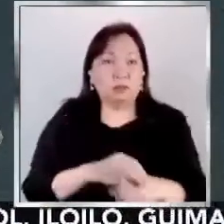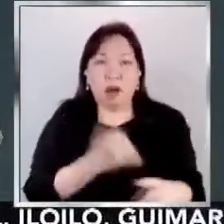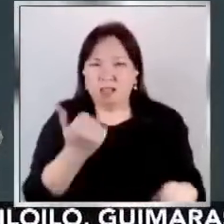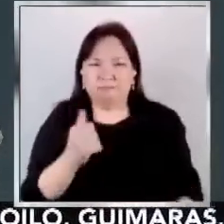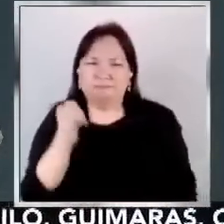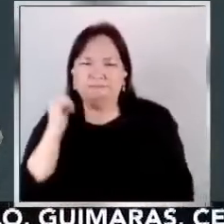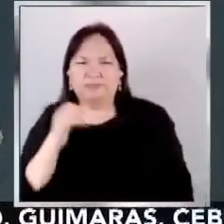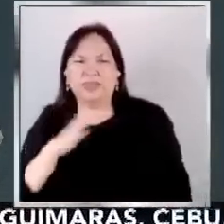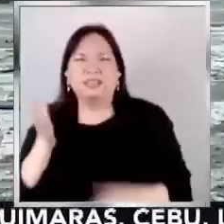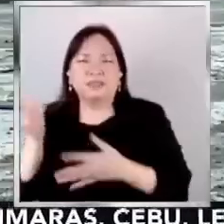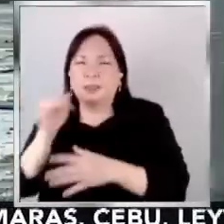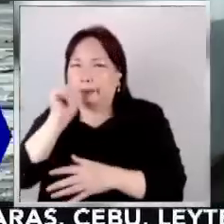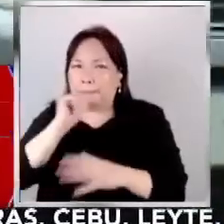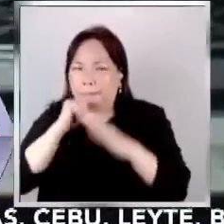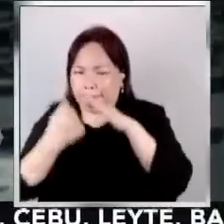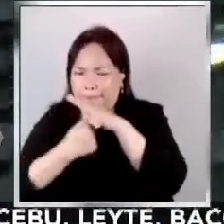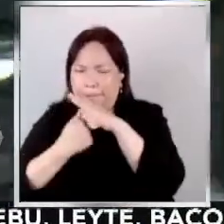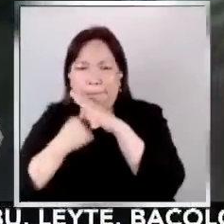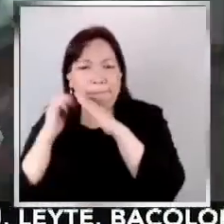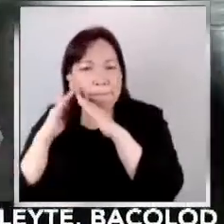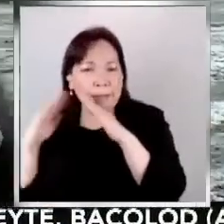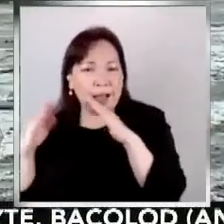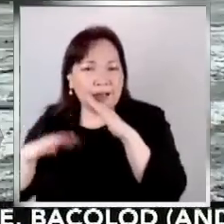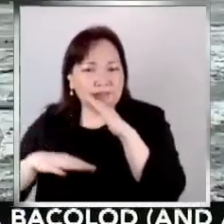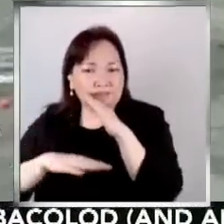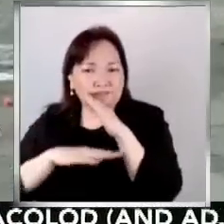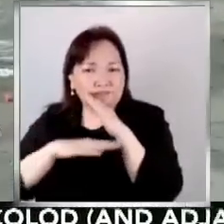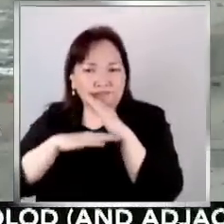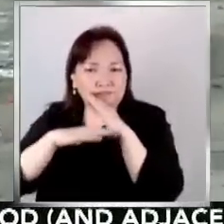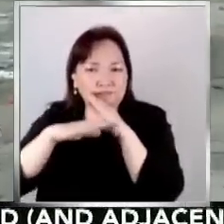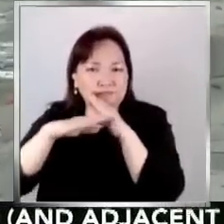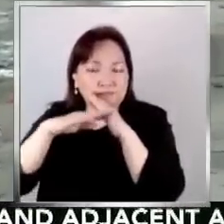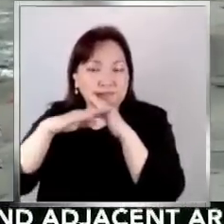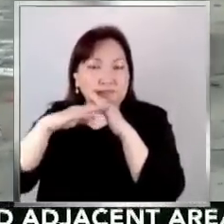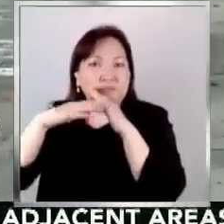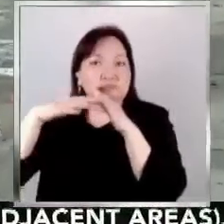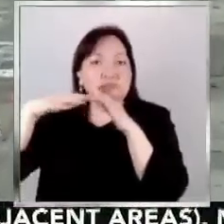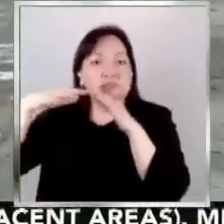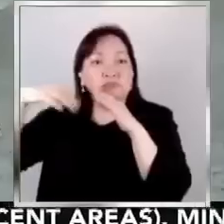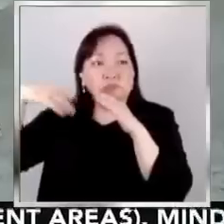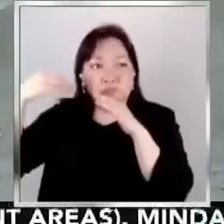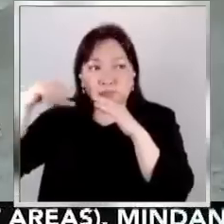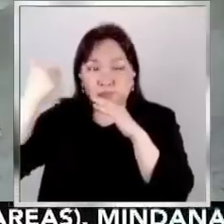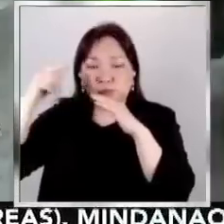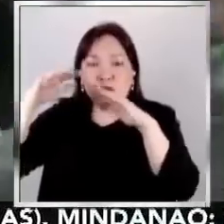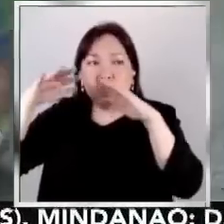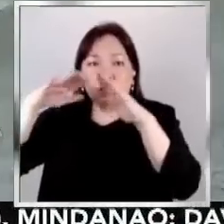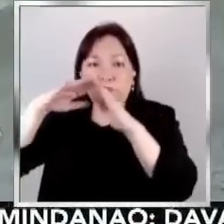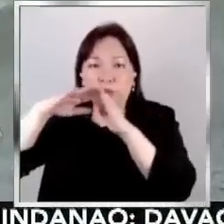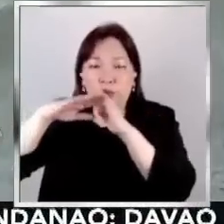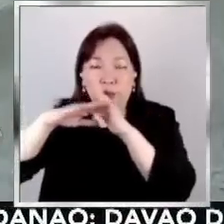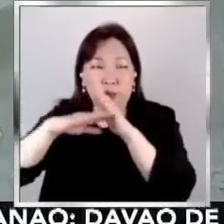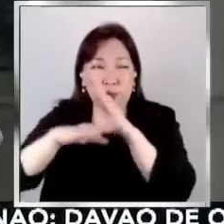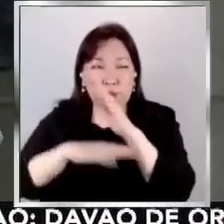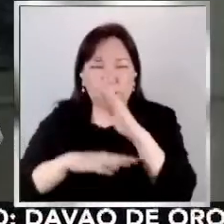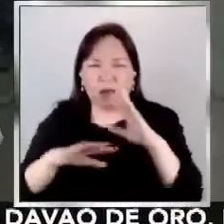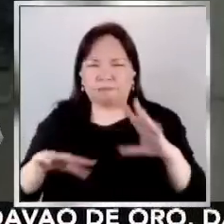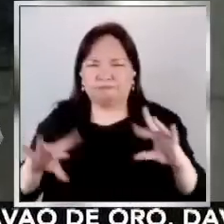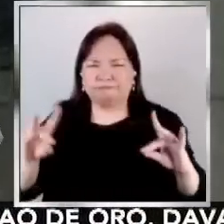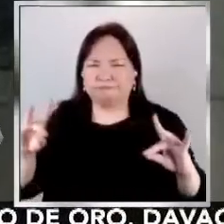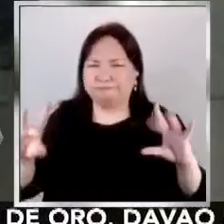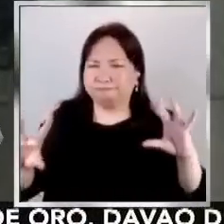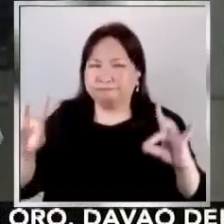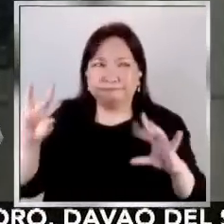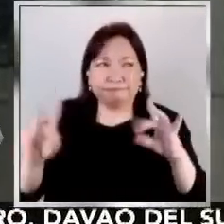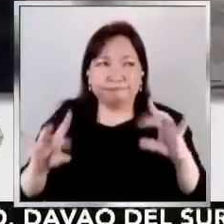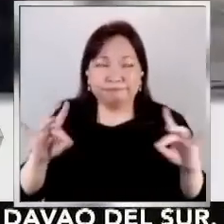iwanan ang kanilang mga gamit. Paghupa ng baha, putik at basura ang tumambad sa mga residente. Nilinis nila ito kasama ang mga tauhan ng Bureau